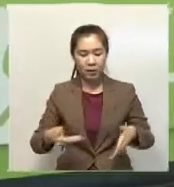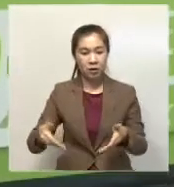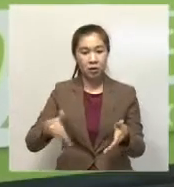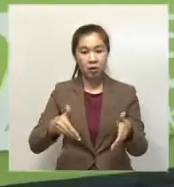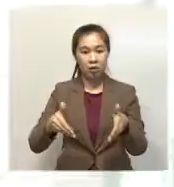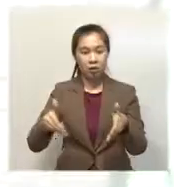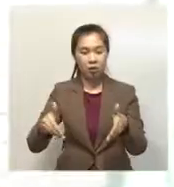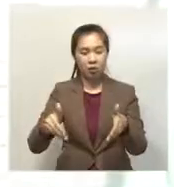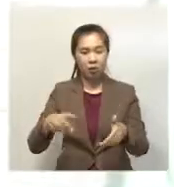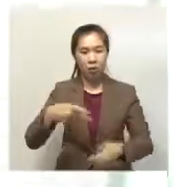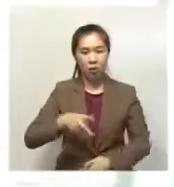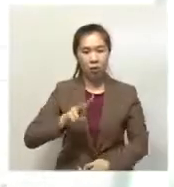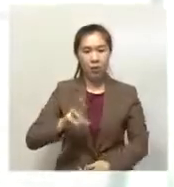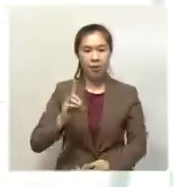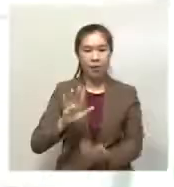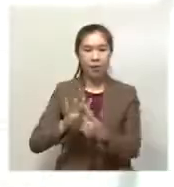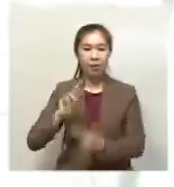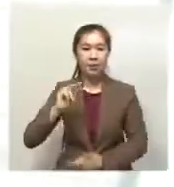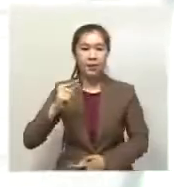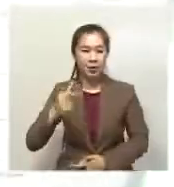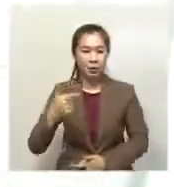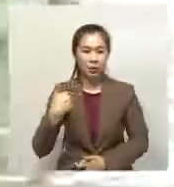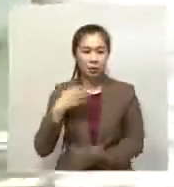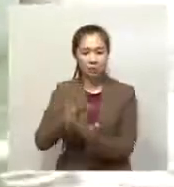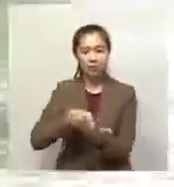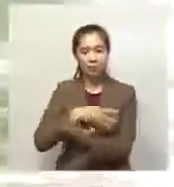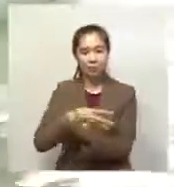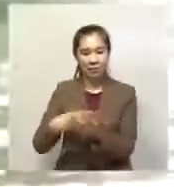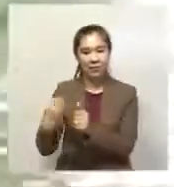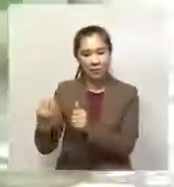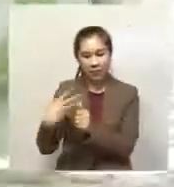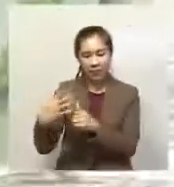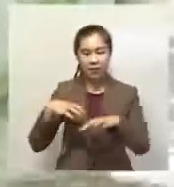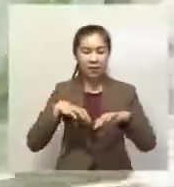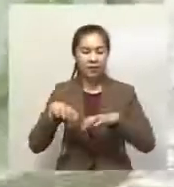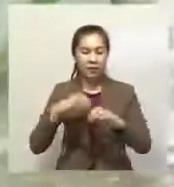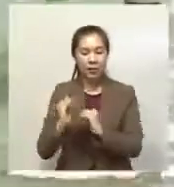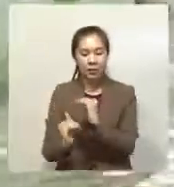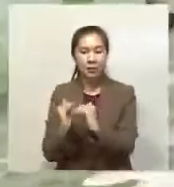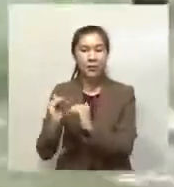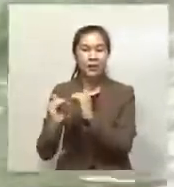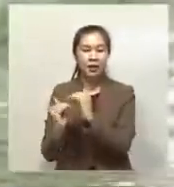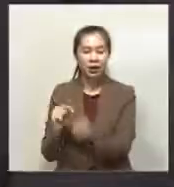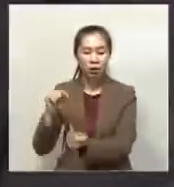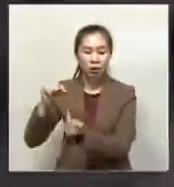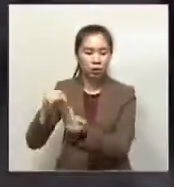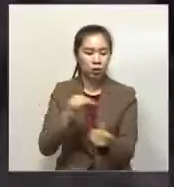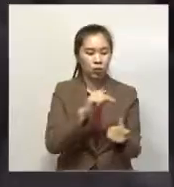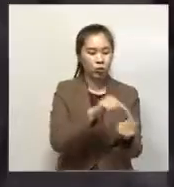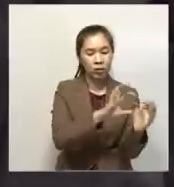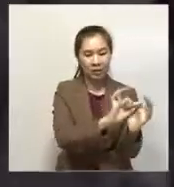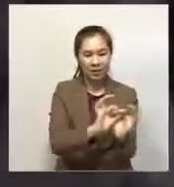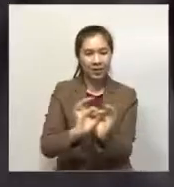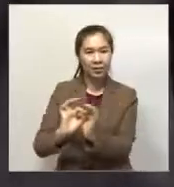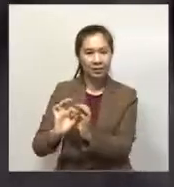สู่แม่น้ำเจ้าพระยาพร้อมรับฟังรายงานการบริหารจัดการและการพัฒนาจุดเชื่อมต่อการเดินทางและการเ